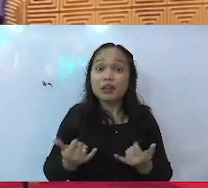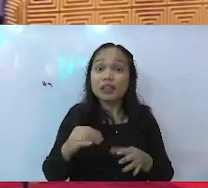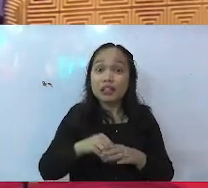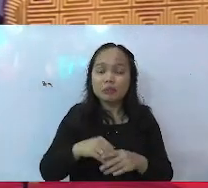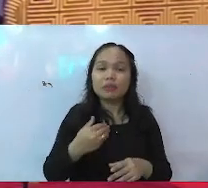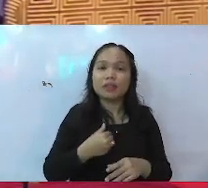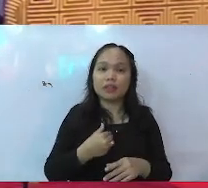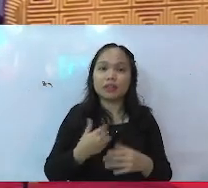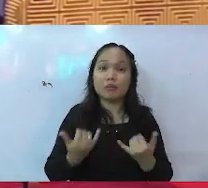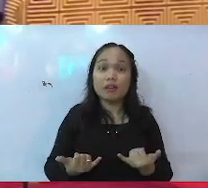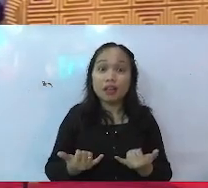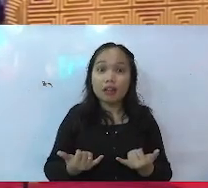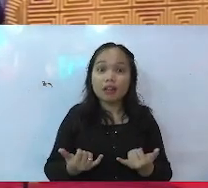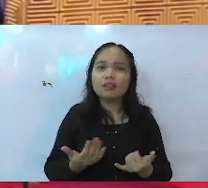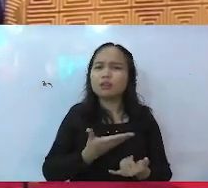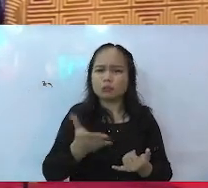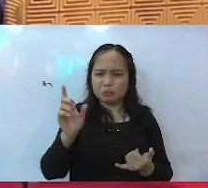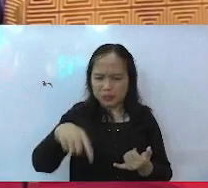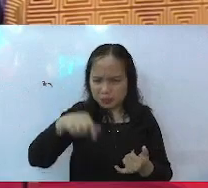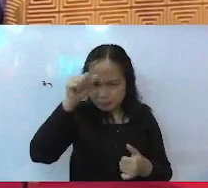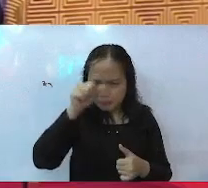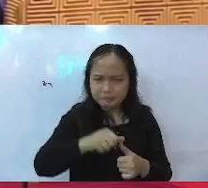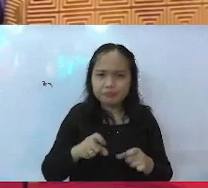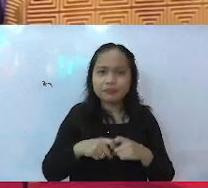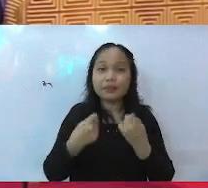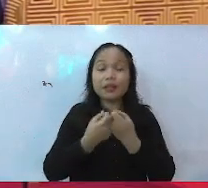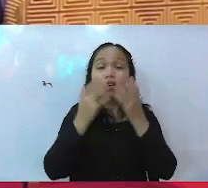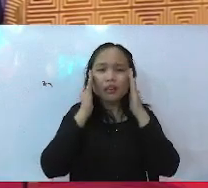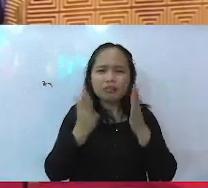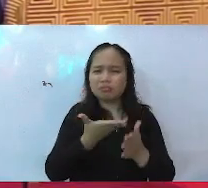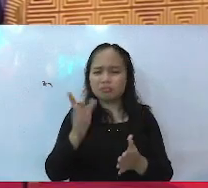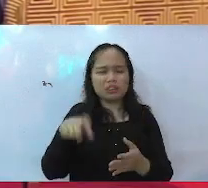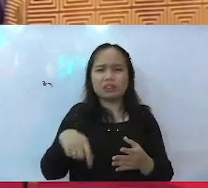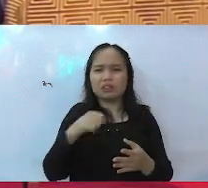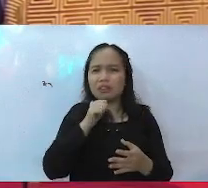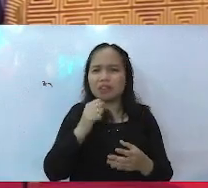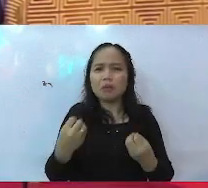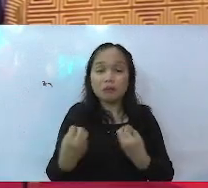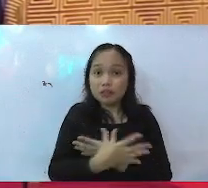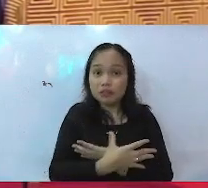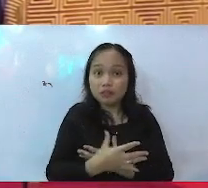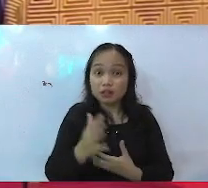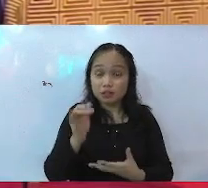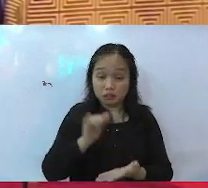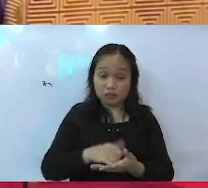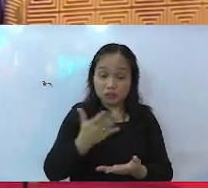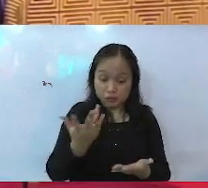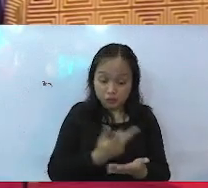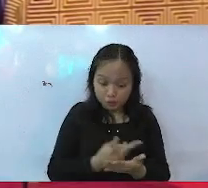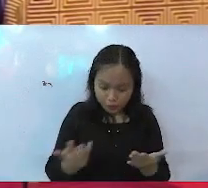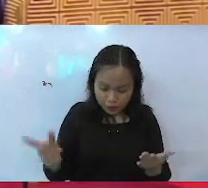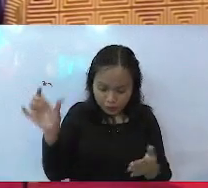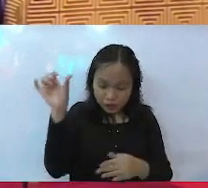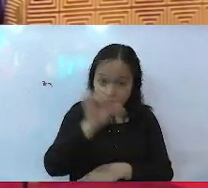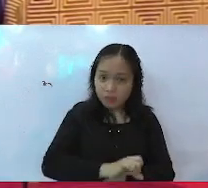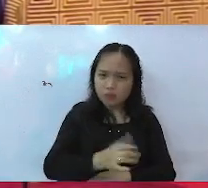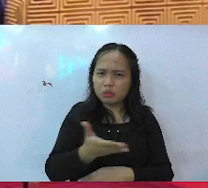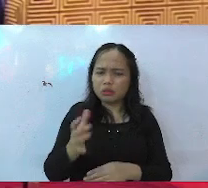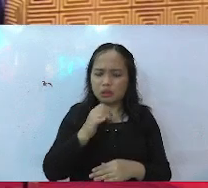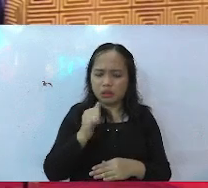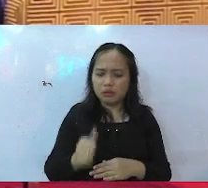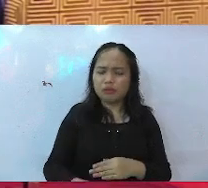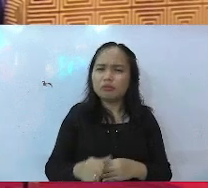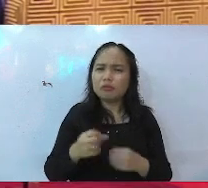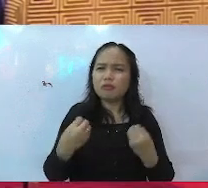me na yan ang tatandaan niyo team Focus Huwag kayong matatakot na matalo kayo na dahil Huwag kayo matakot na